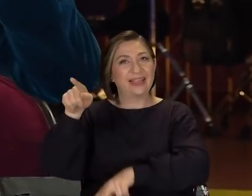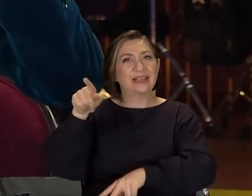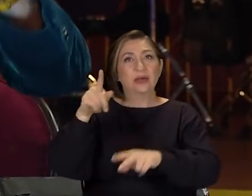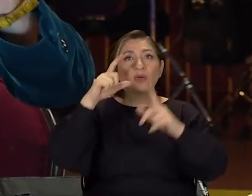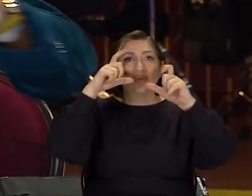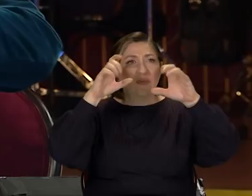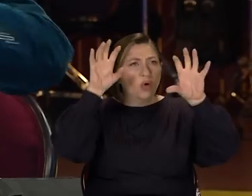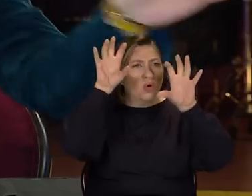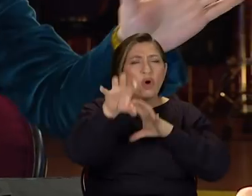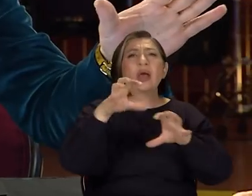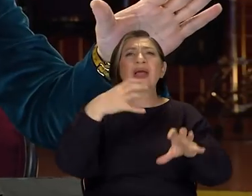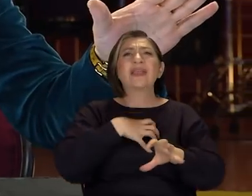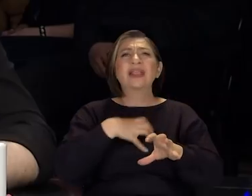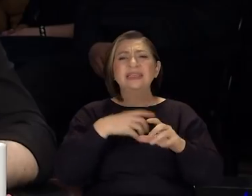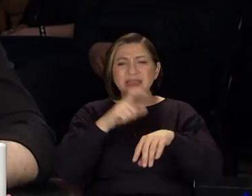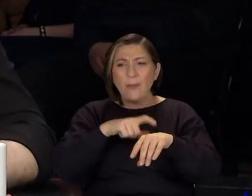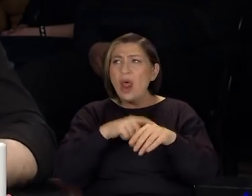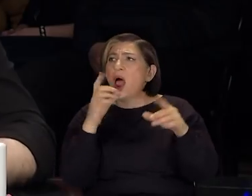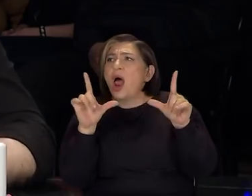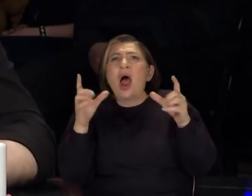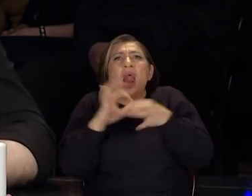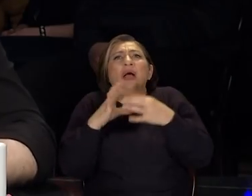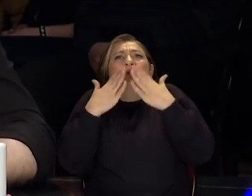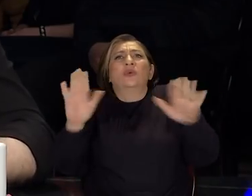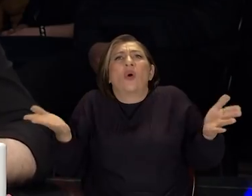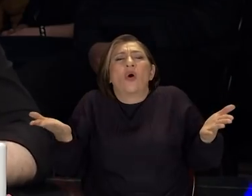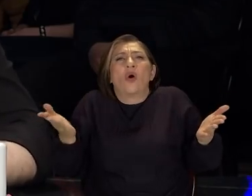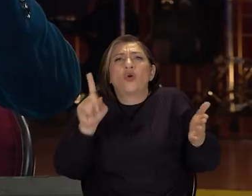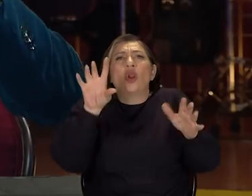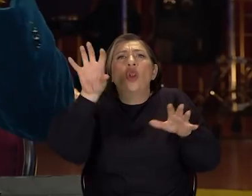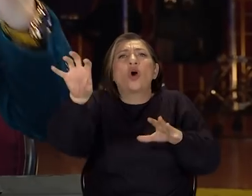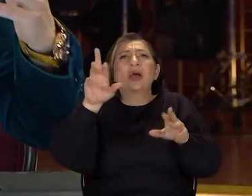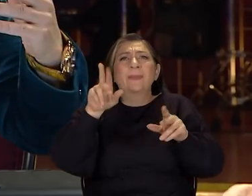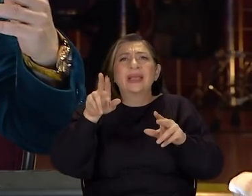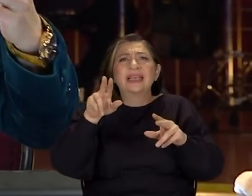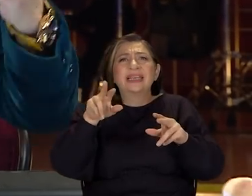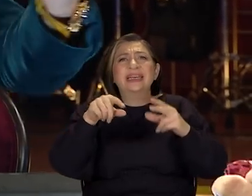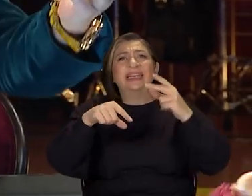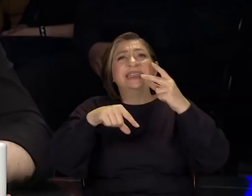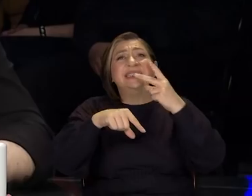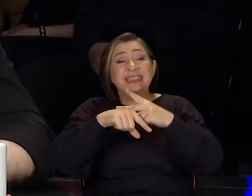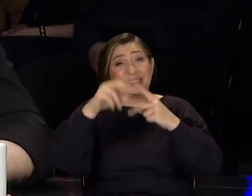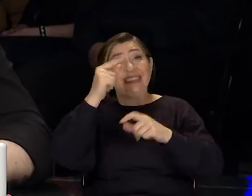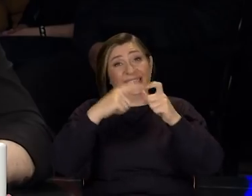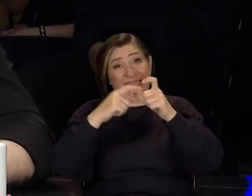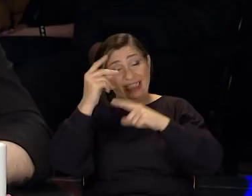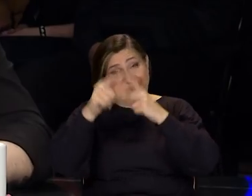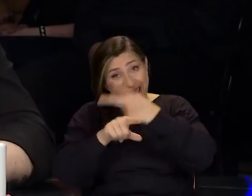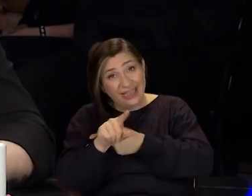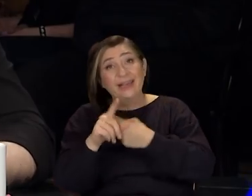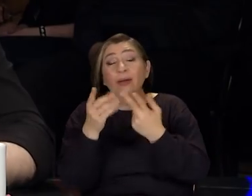Bowie'nin fotoğrafını koy, kendi zamanıyla alakası yok adamın. Evet. Hiçbir o da logo. Yani, Ziggy Stardust. Yani, Ziggy Stardust. Kafası.